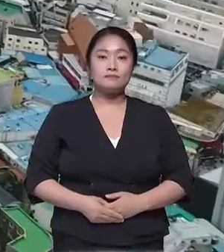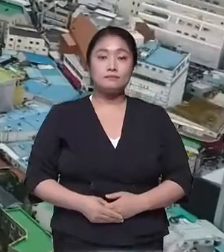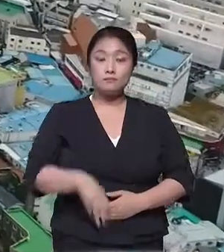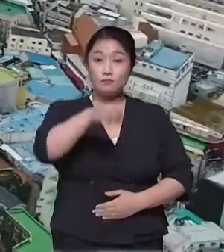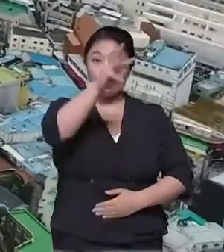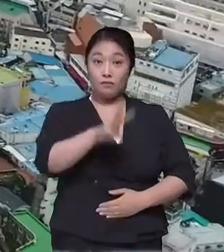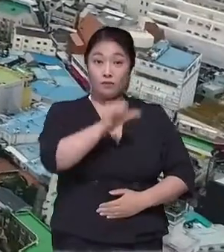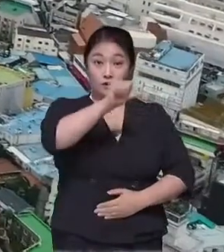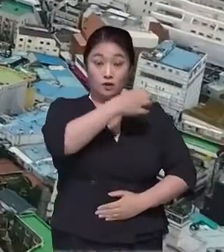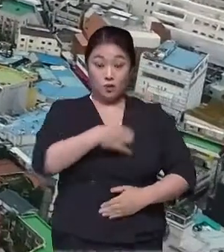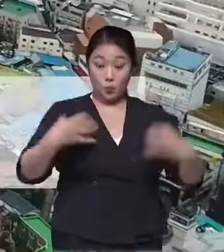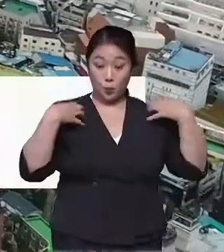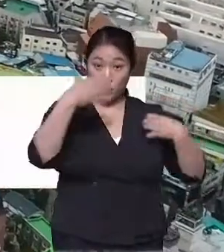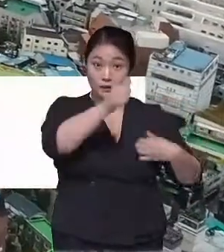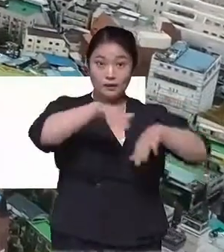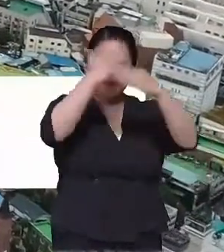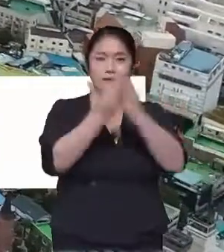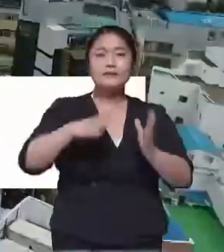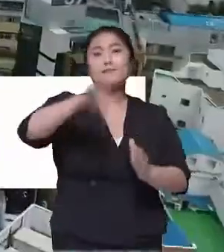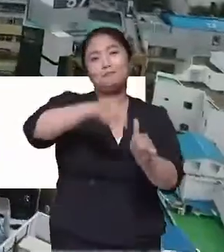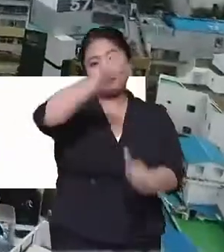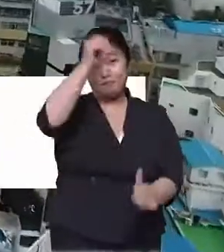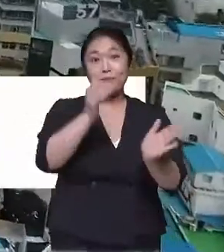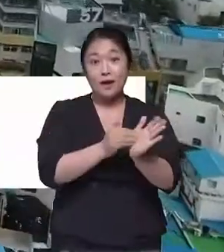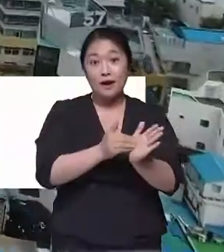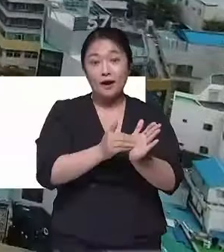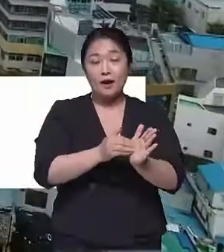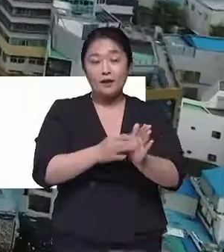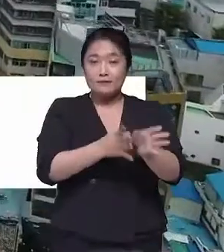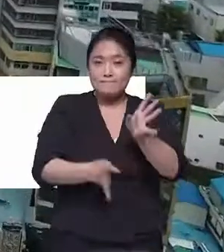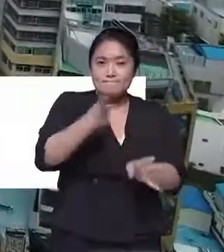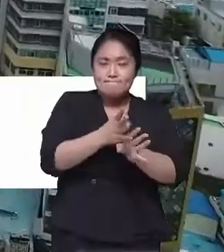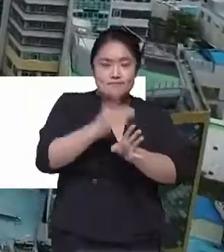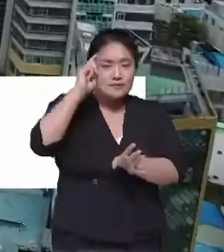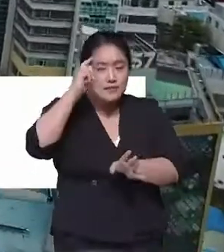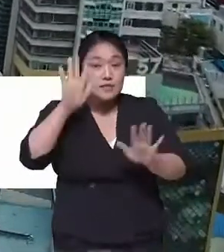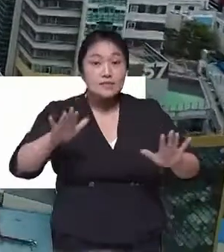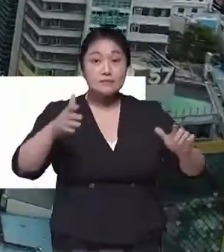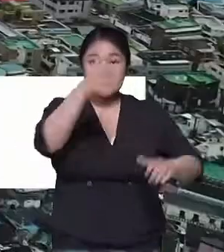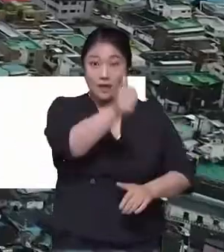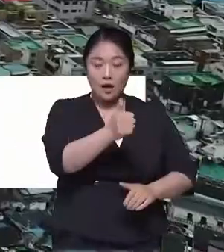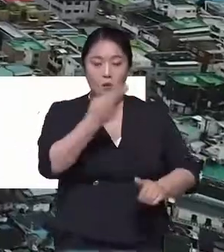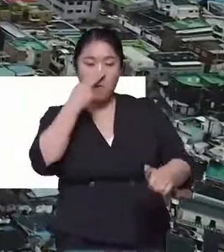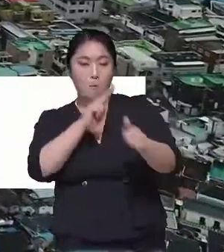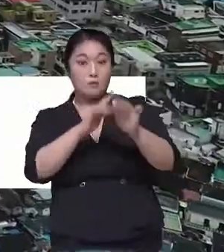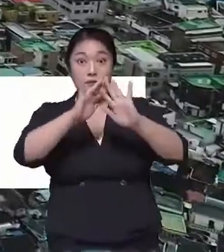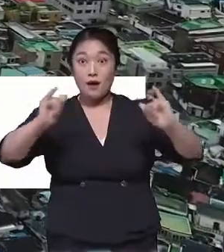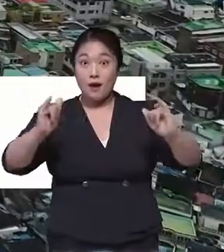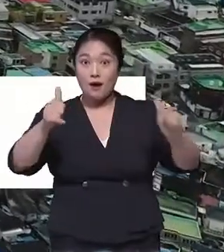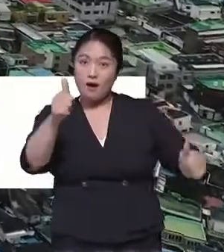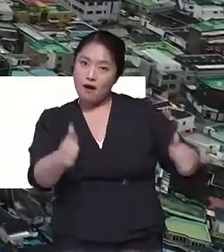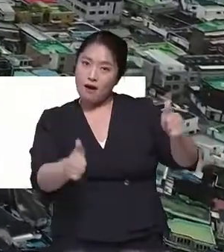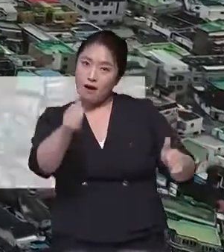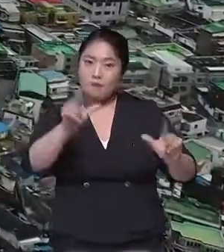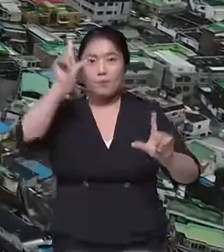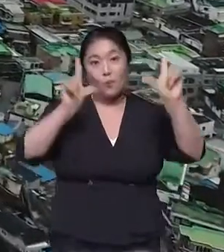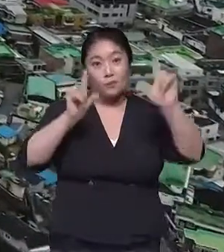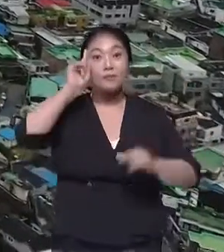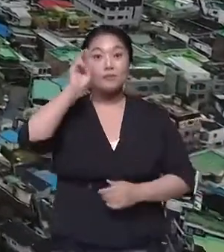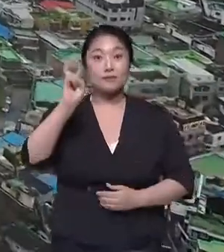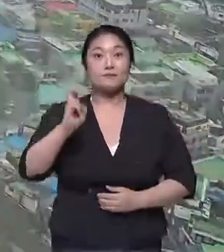광주는 5개 구청장이 모두 초선 입니다 재선을 노리는 현직 단체장 과 도전자들 간의 대결 구도가